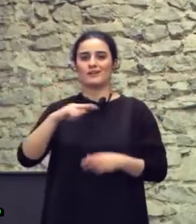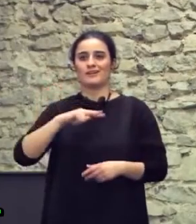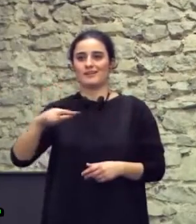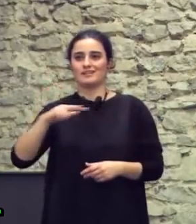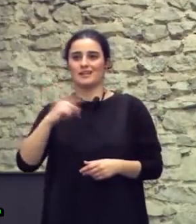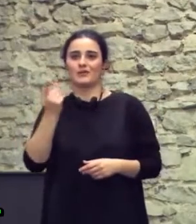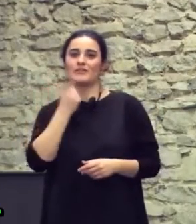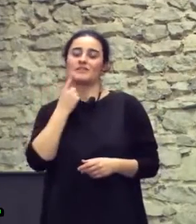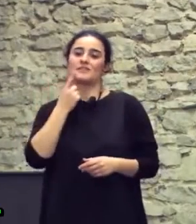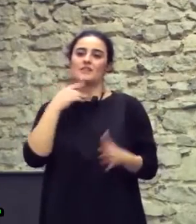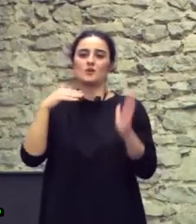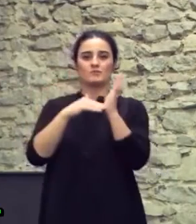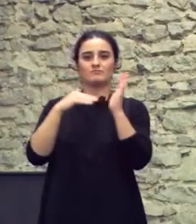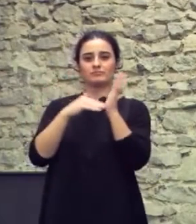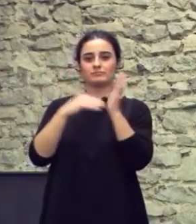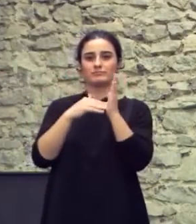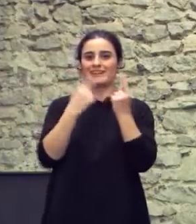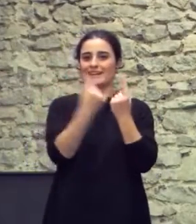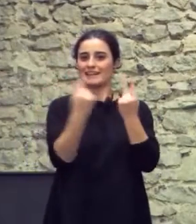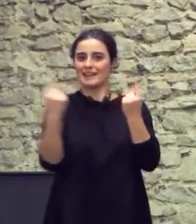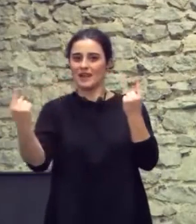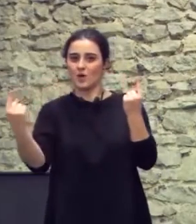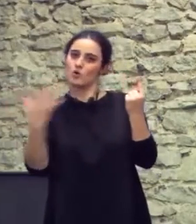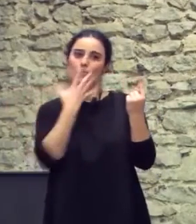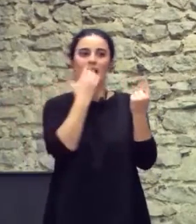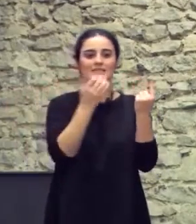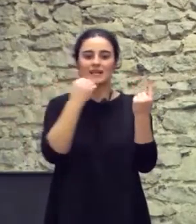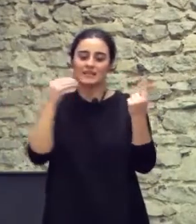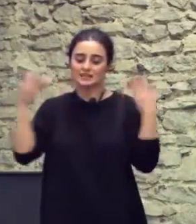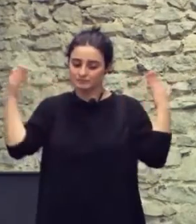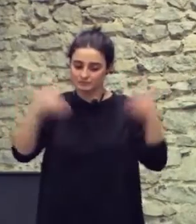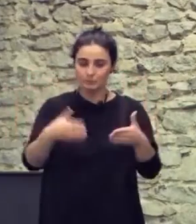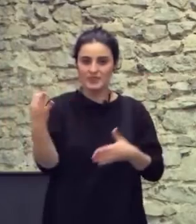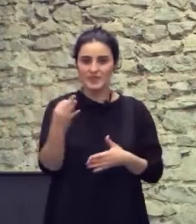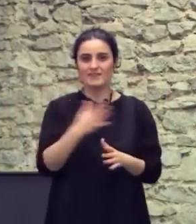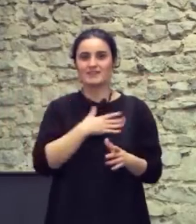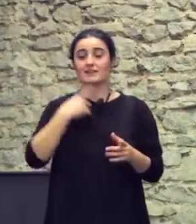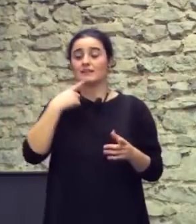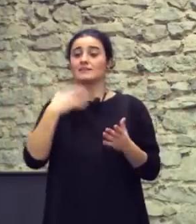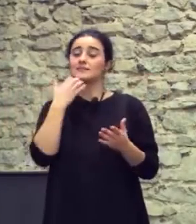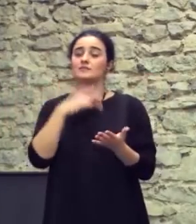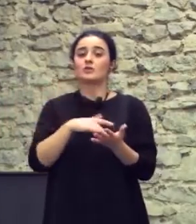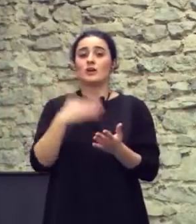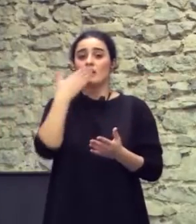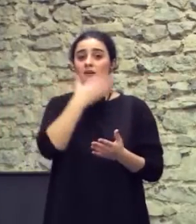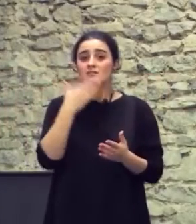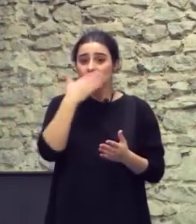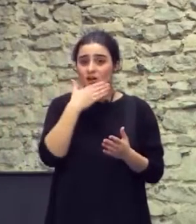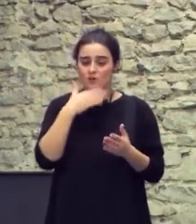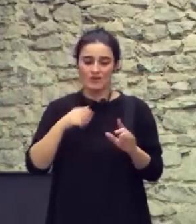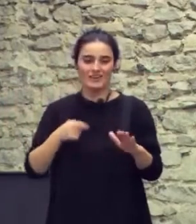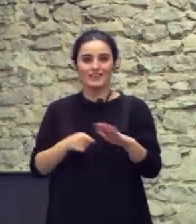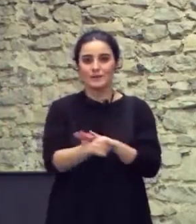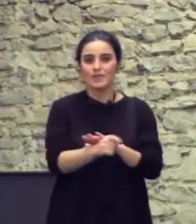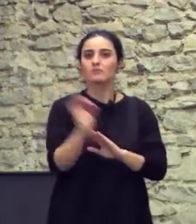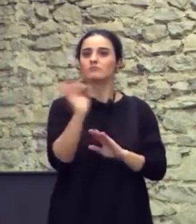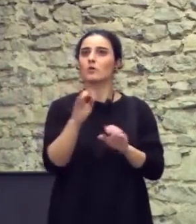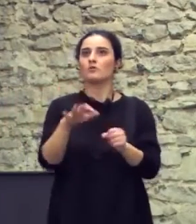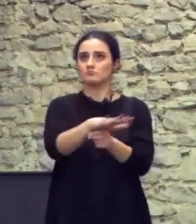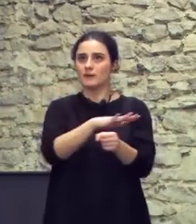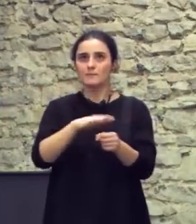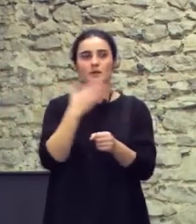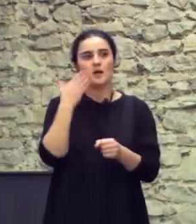atu zapatos asunto horretan, ez? Uste dut eskola esparruan interbentzioa hitz egiten dugunean edo eskola esparruan